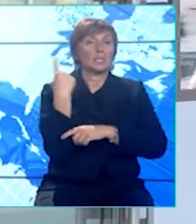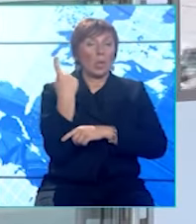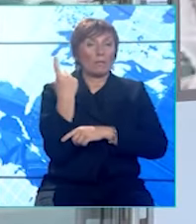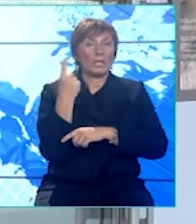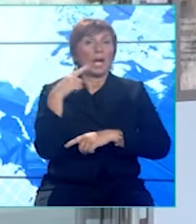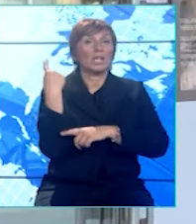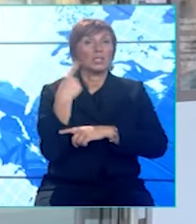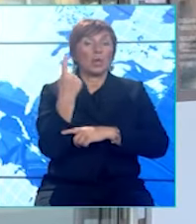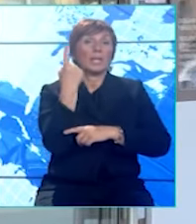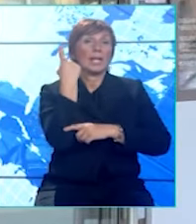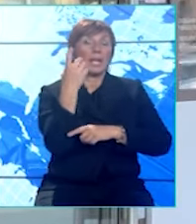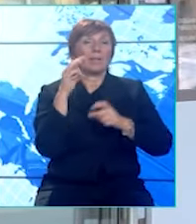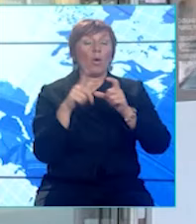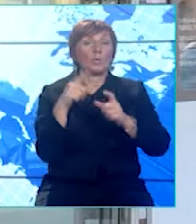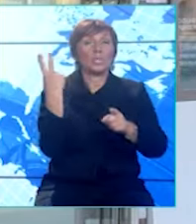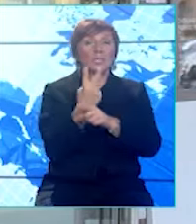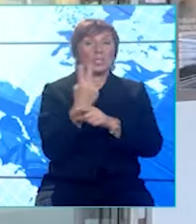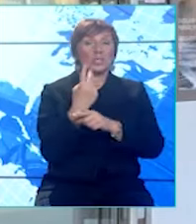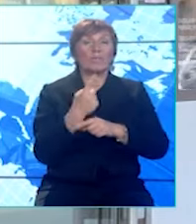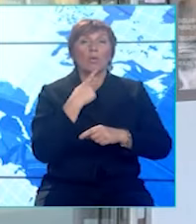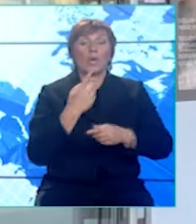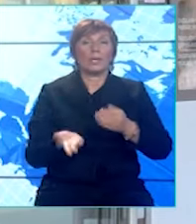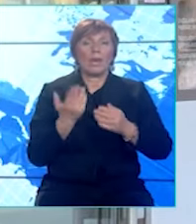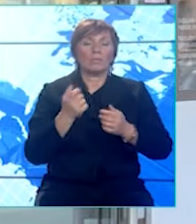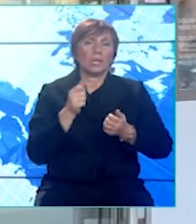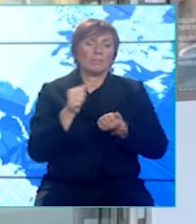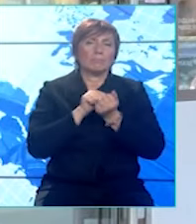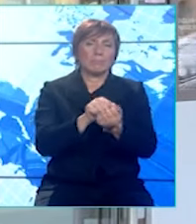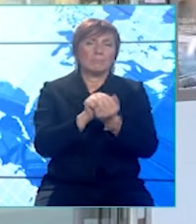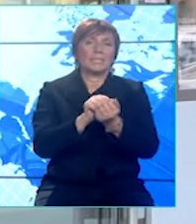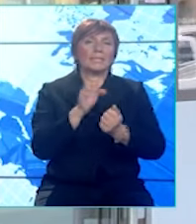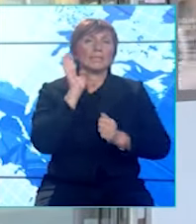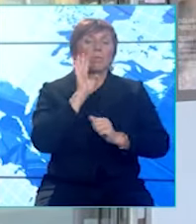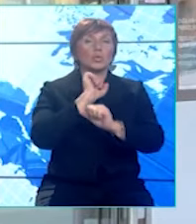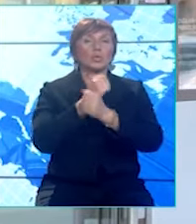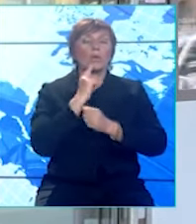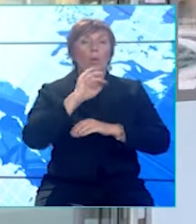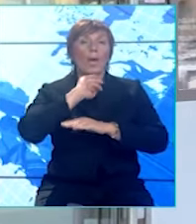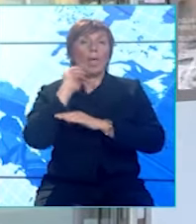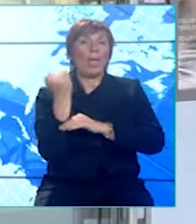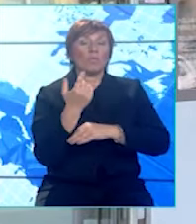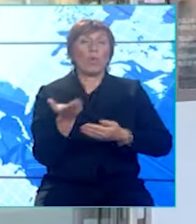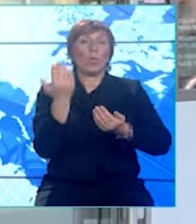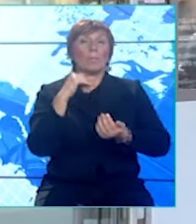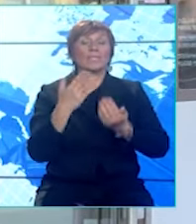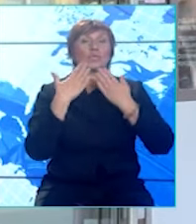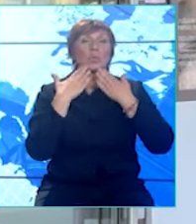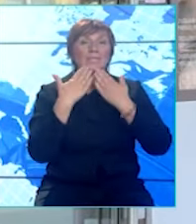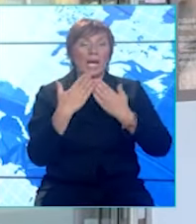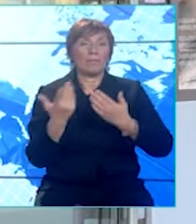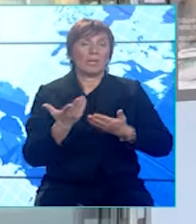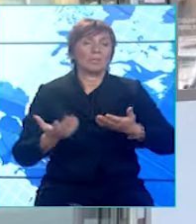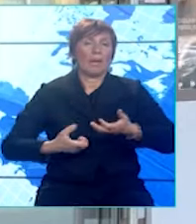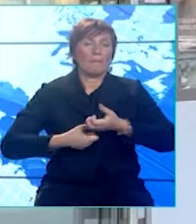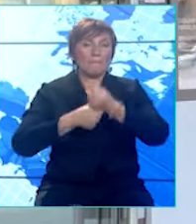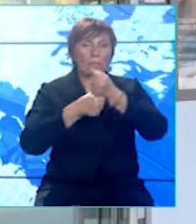Slovenija je inače jedna od onih država koje najviše lobiraju za Bosnu i Hercegovinu u Evropskoj uniji. No umjesto zahvale za nesebičan angažman,